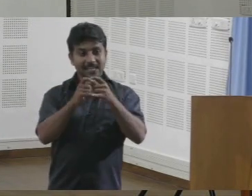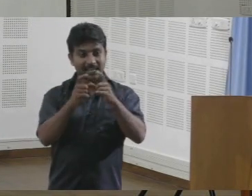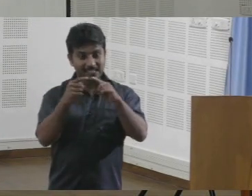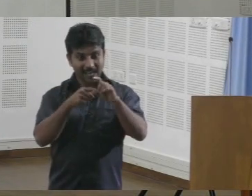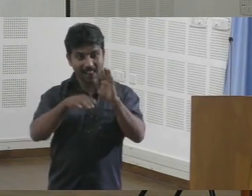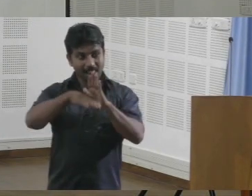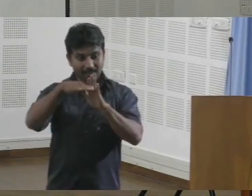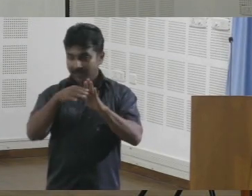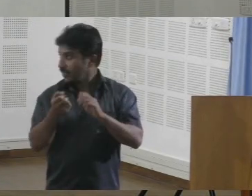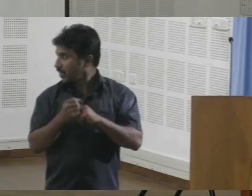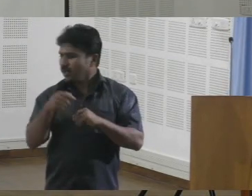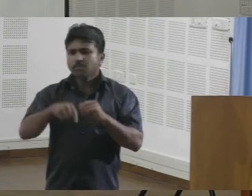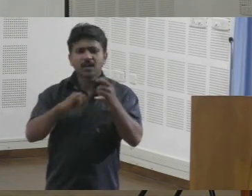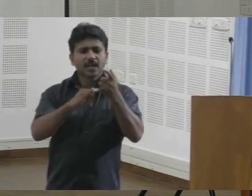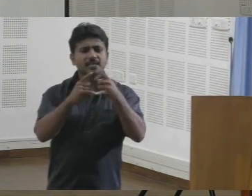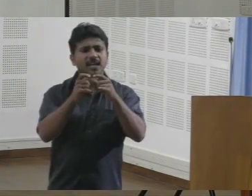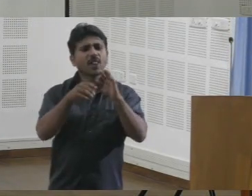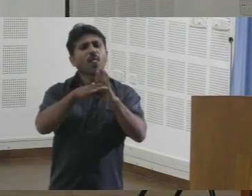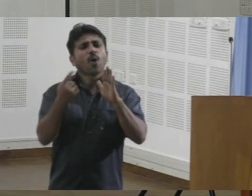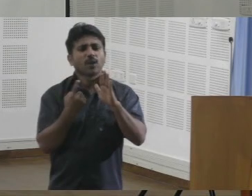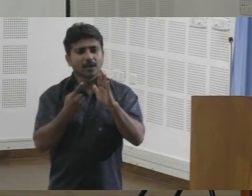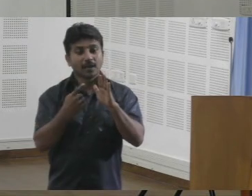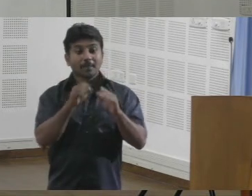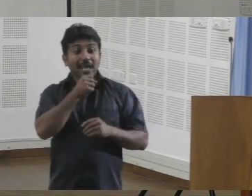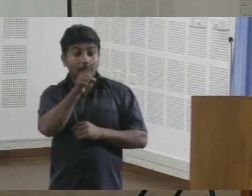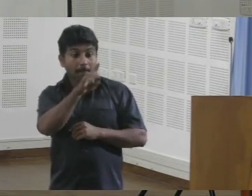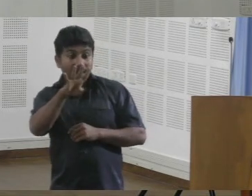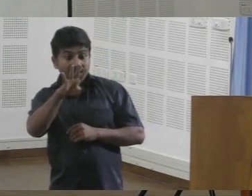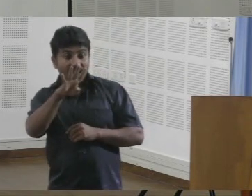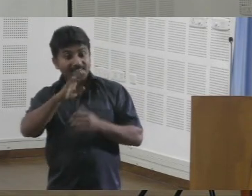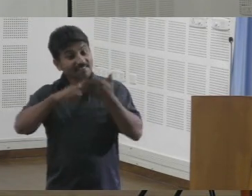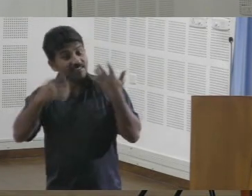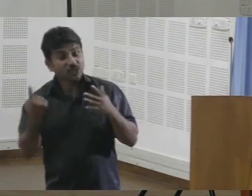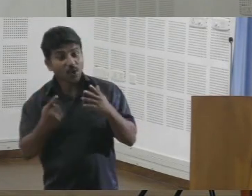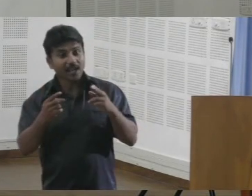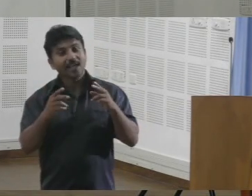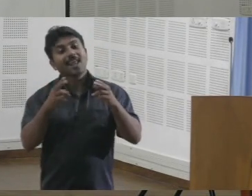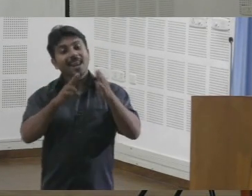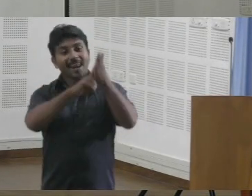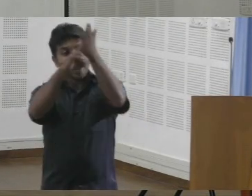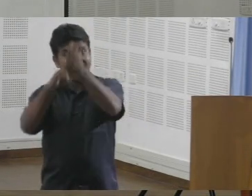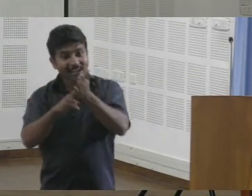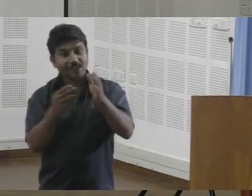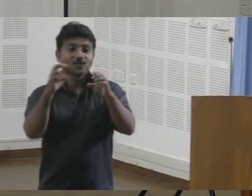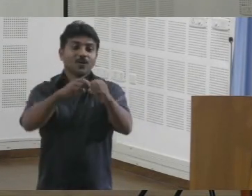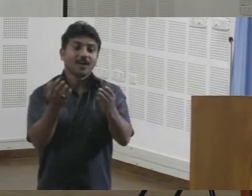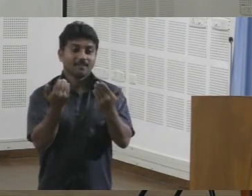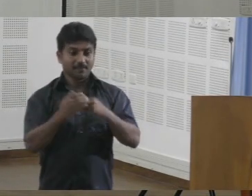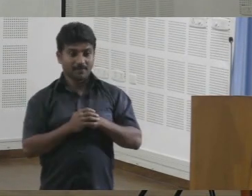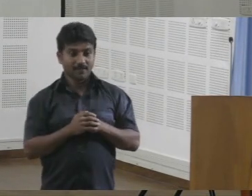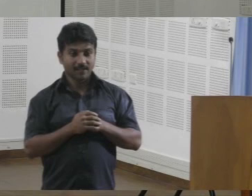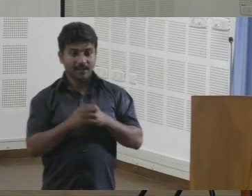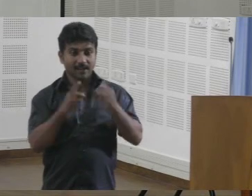സ്റ്റേറ്റ് ലെവലിൽ മാത്രമേ ഇപ്പോൾ പങ്കെടുക്കാൻ പറ്റുള്ളൂ. 14 വയസ്സ് കഴിഞ്ഞാൽ മാത്രമേ നാഷണൽ ലെവലിലേക്ക് അവർ സെലക്ട് ചെയ്യുള്ളൂ. അങ്ങനെ ഒരു